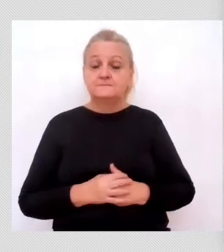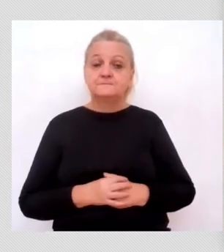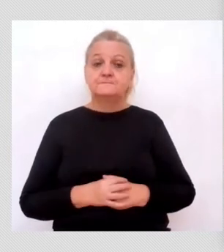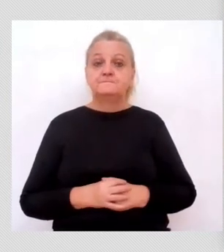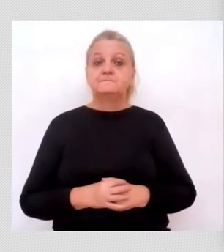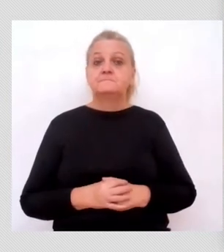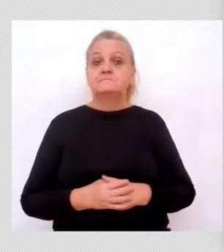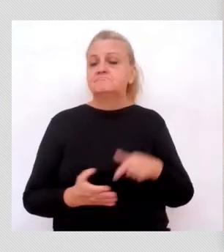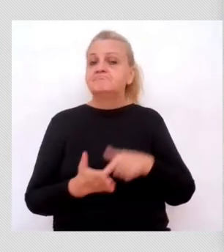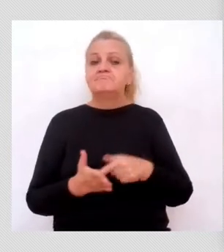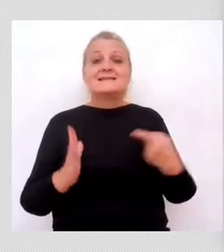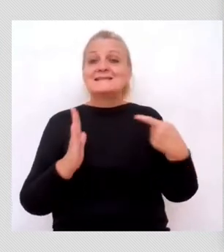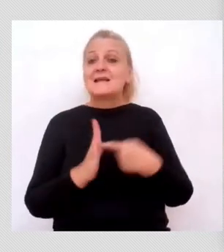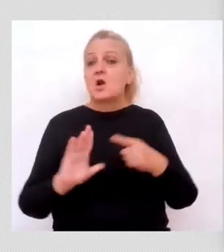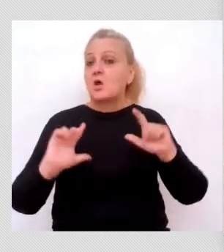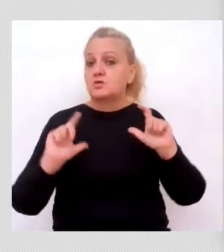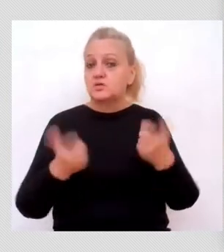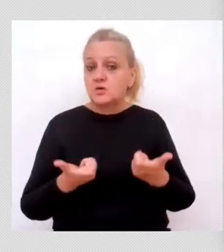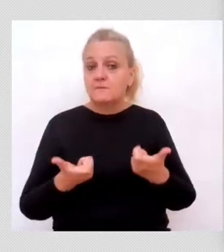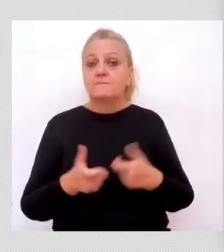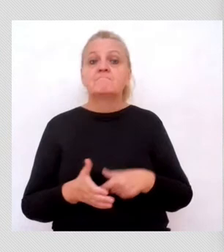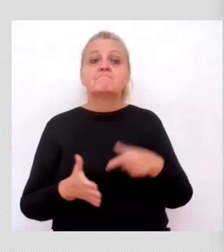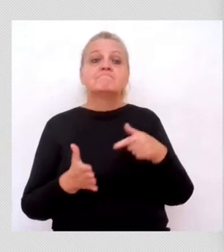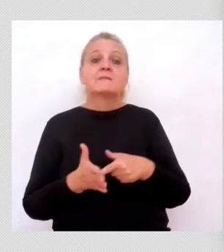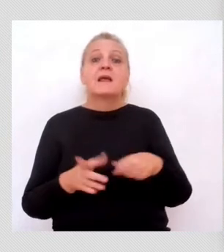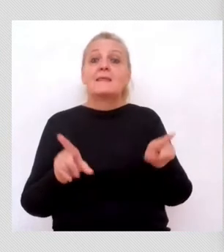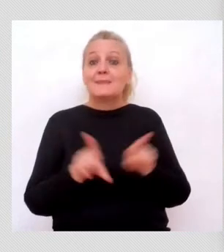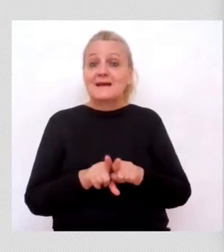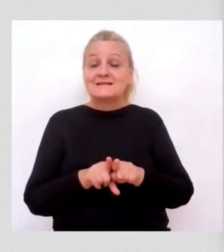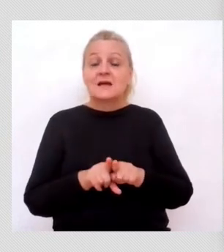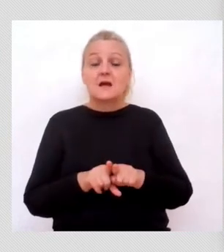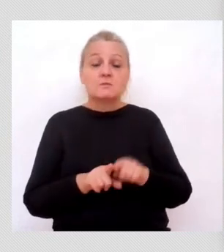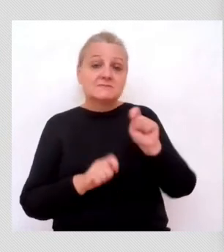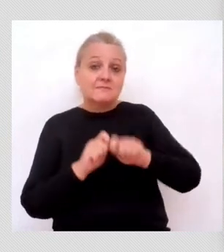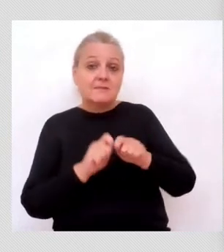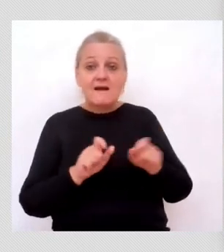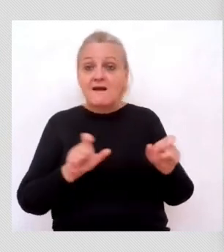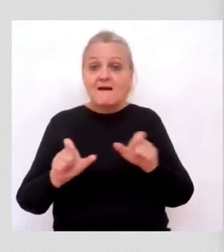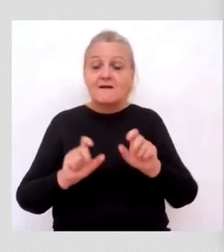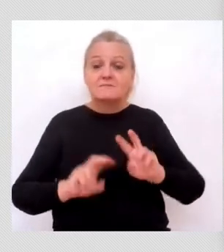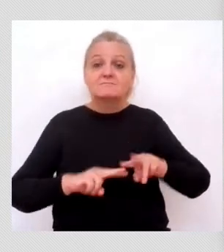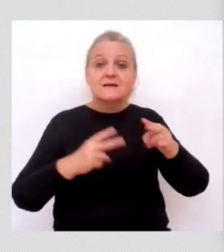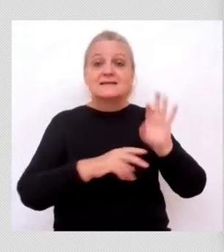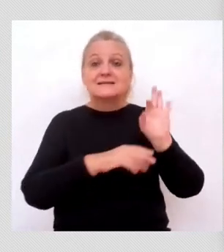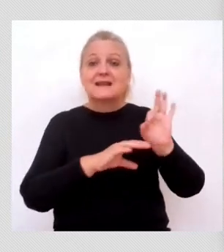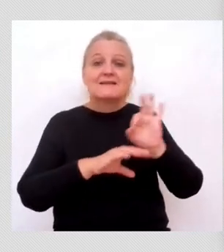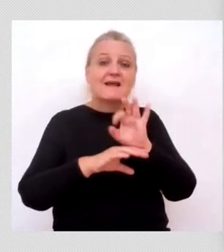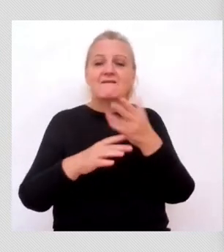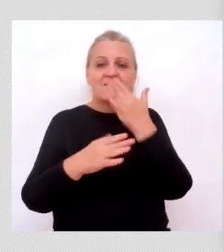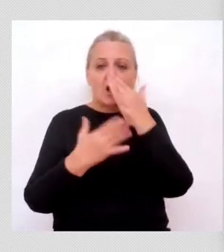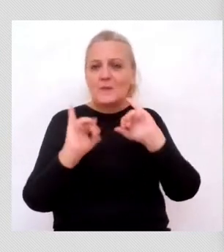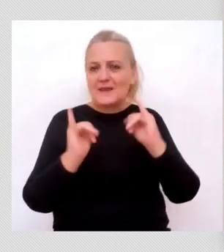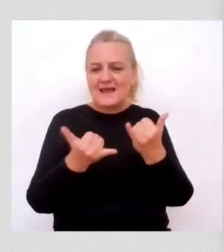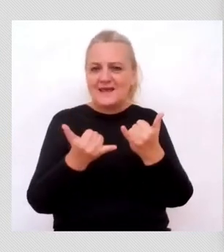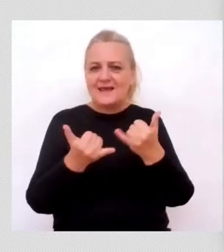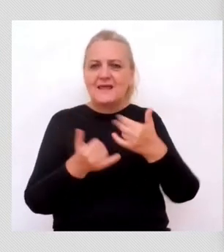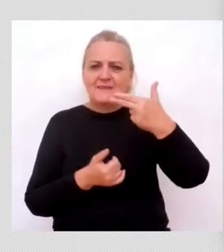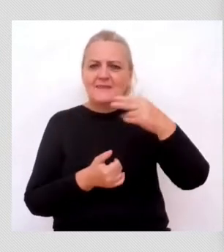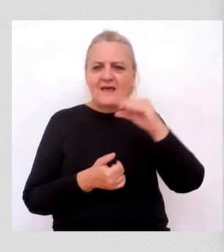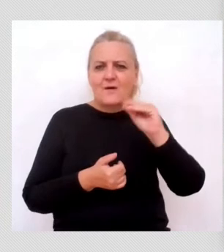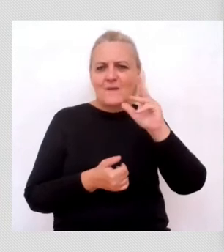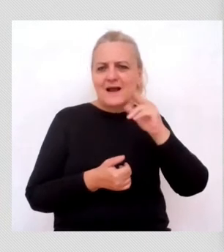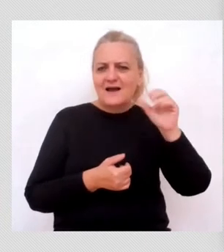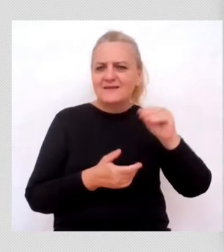I czemu ma to służyć, bo na co ten monitoring ma się przełożyć, na jaki rodzaj nękania. Specjalnie użyłam takiego sformułowania, które może nie jest